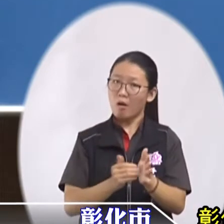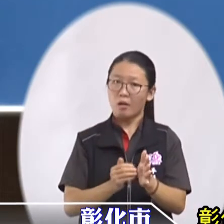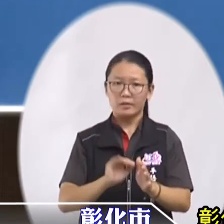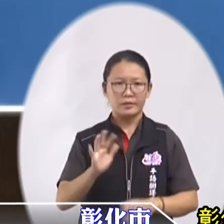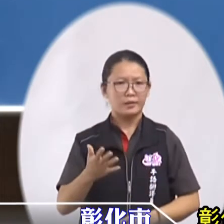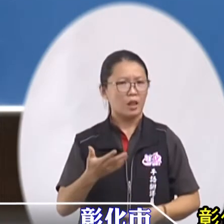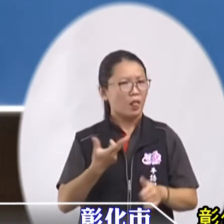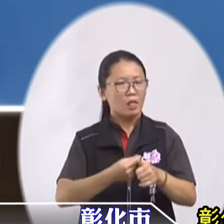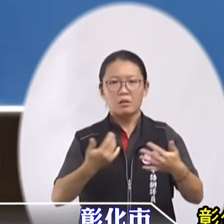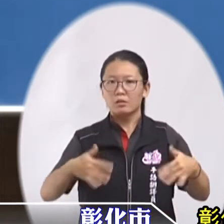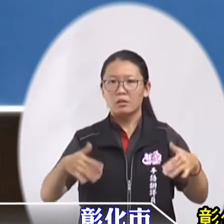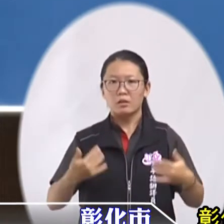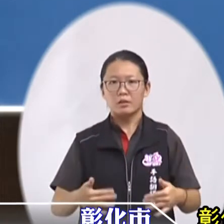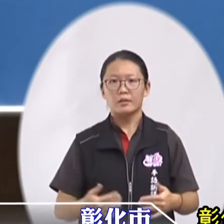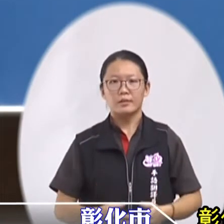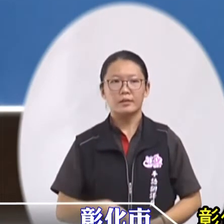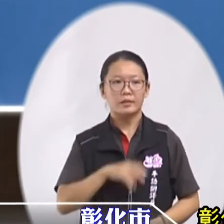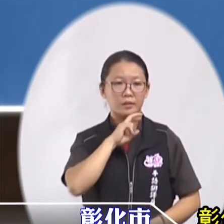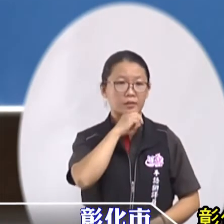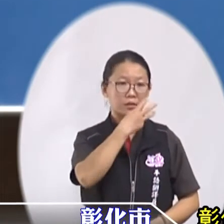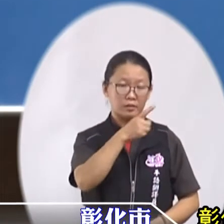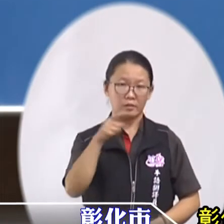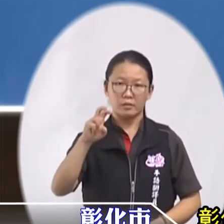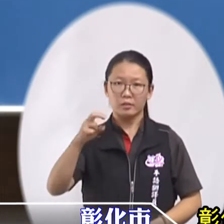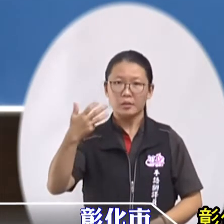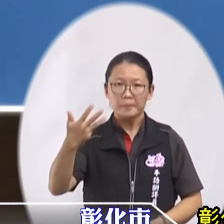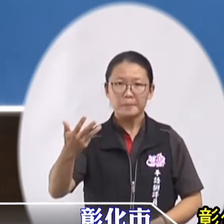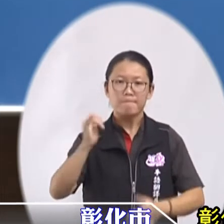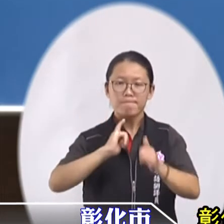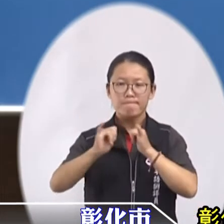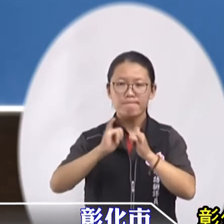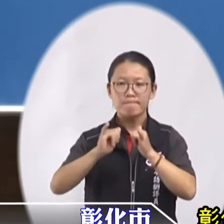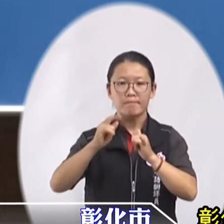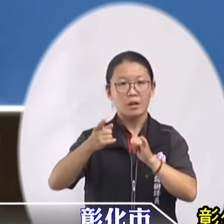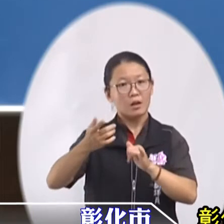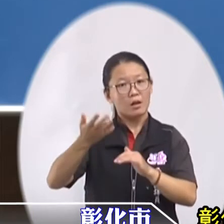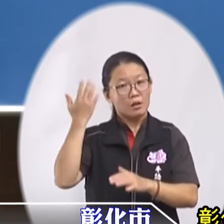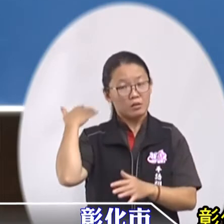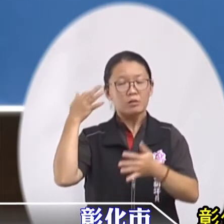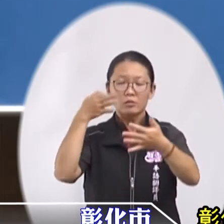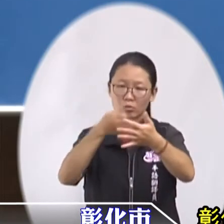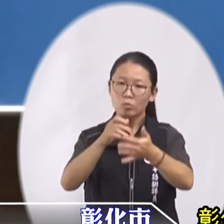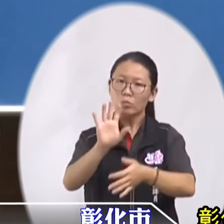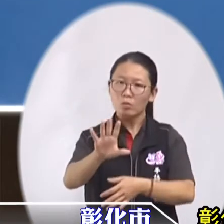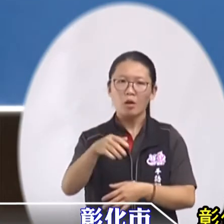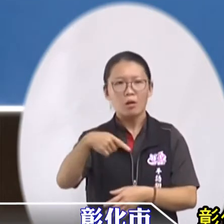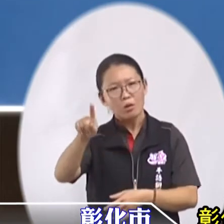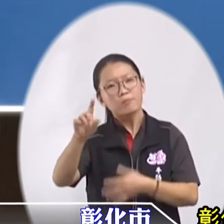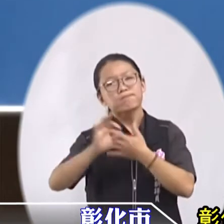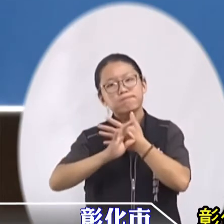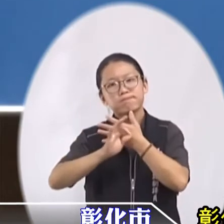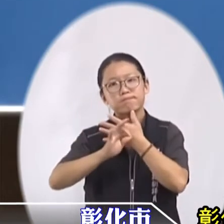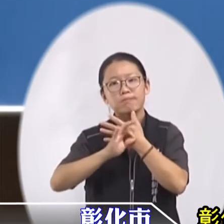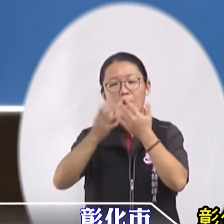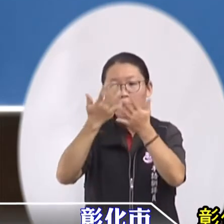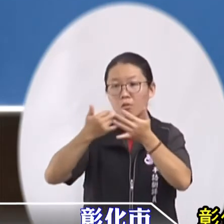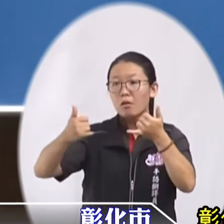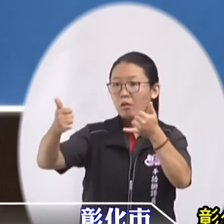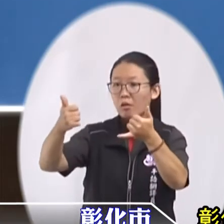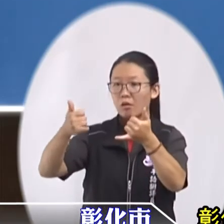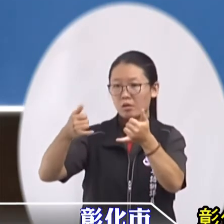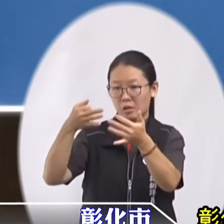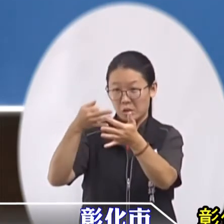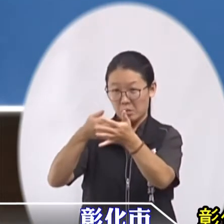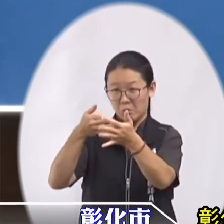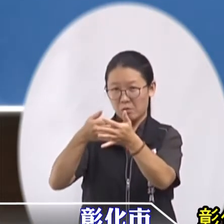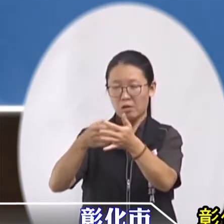伫23到28岁民众哈。那还是你进前都有登记的，不要紧，你就甲预约看卖啊哈。明天9月3号